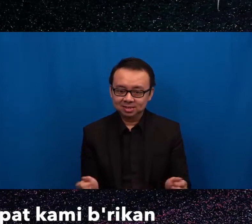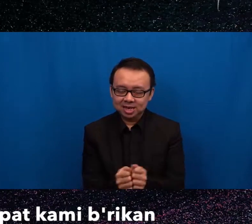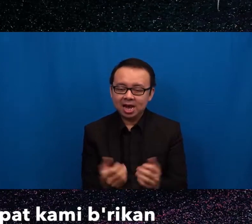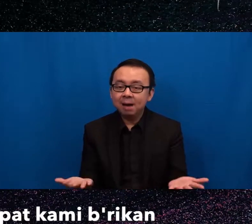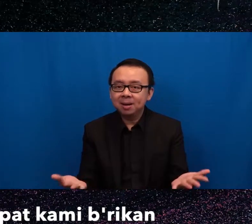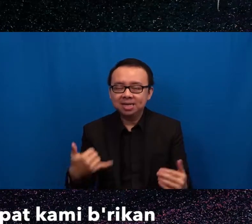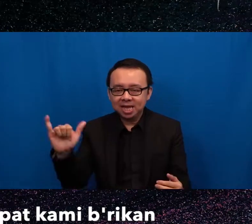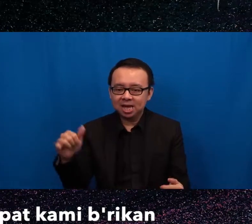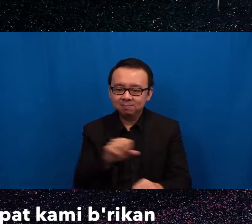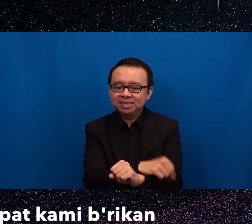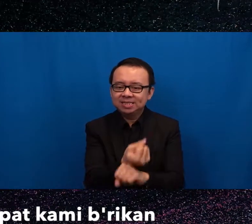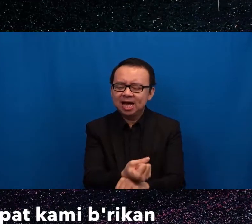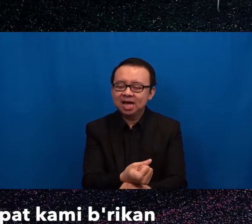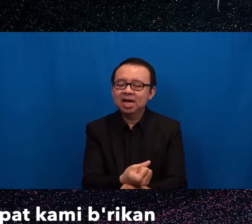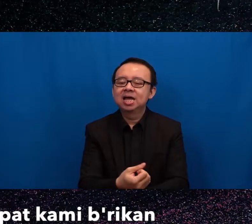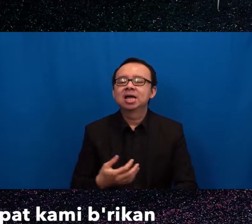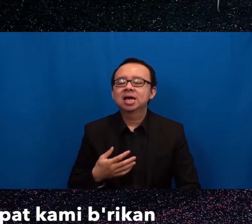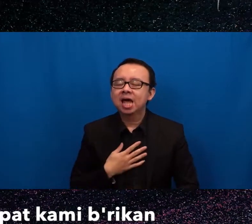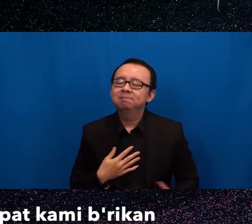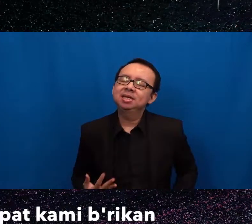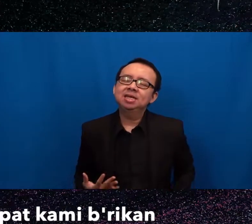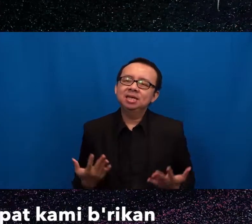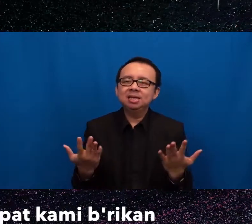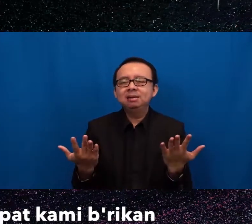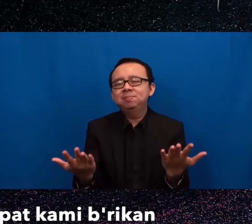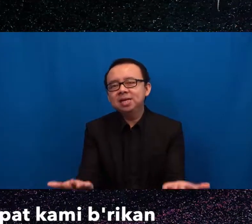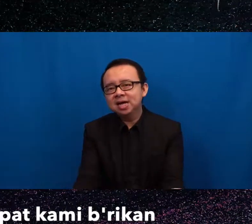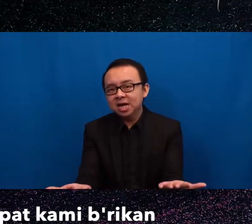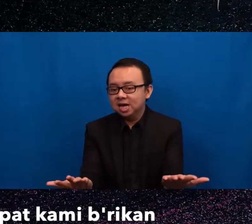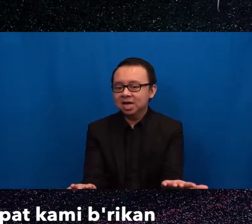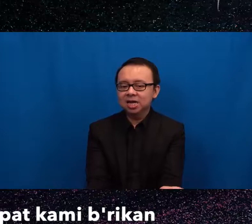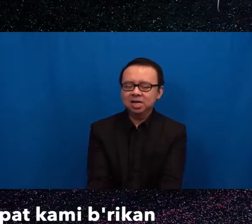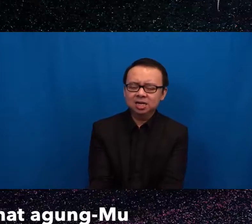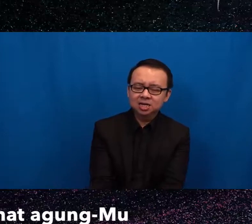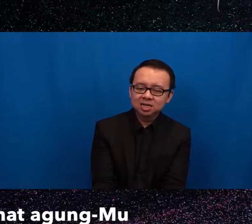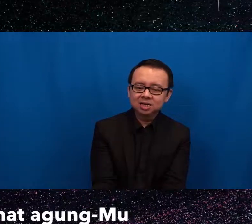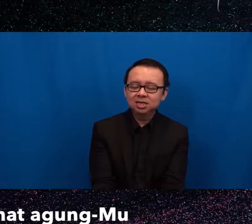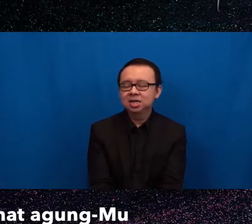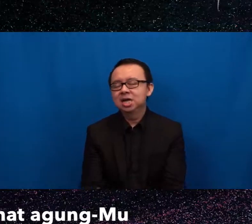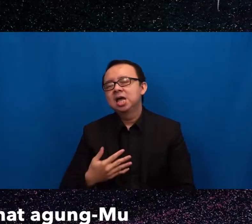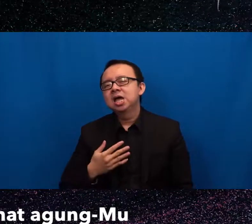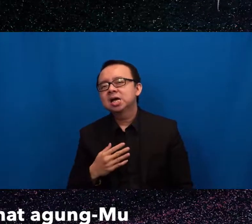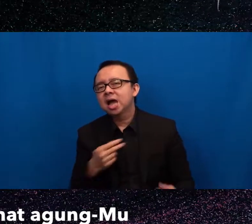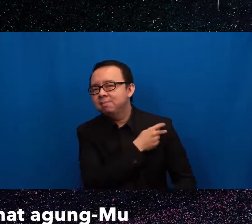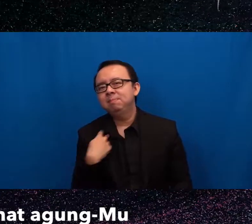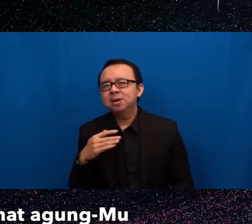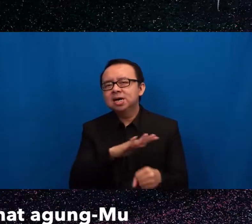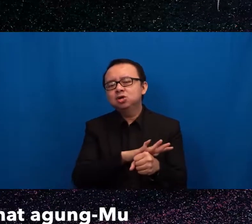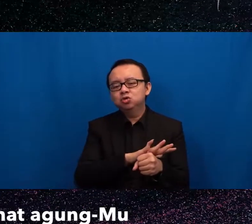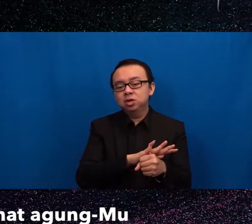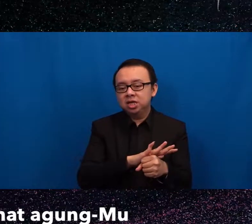Dengan apa yang dapat kami berikan,